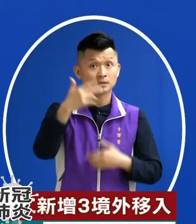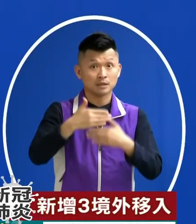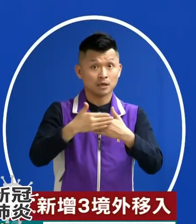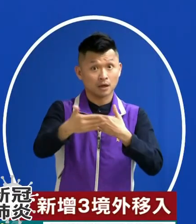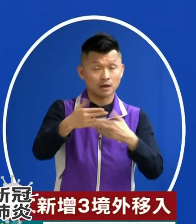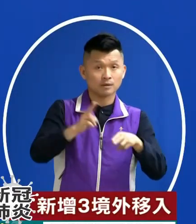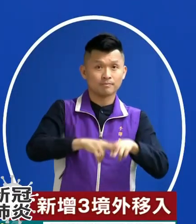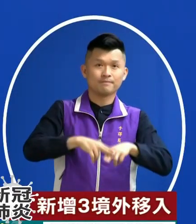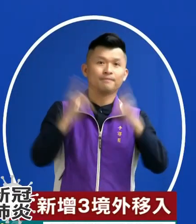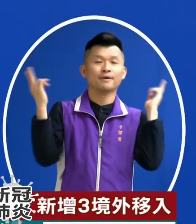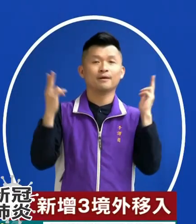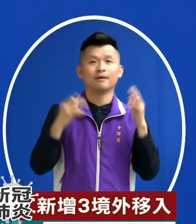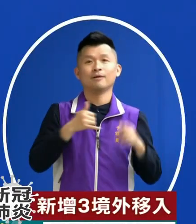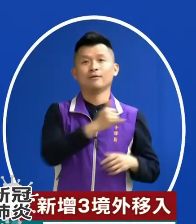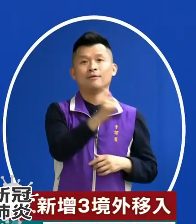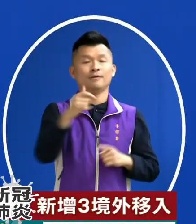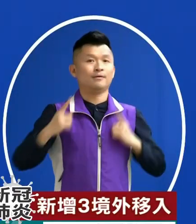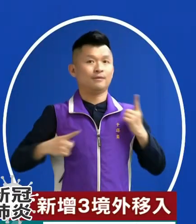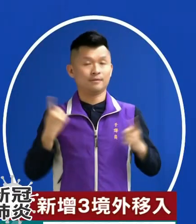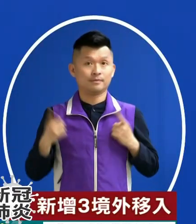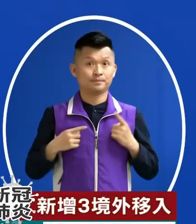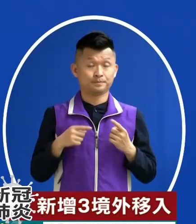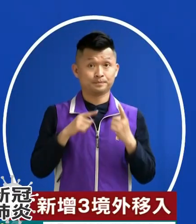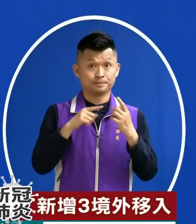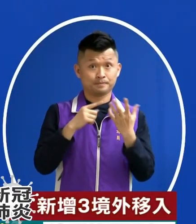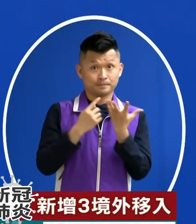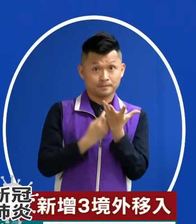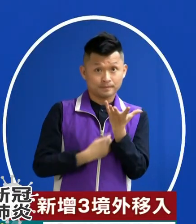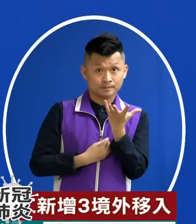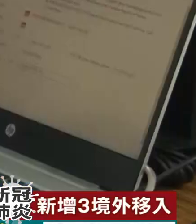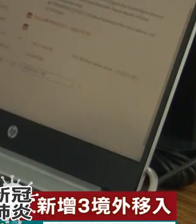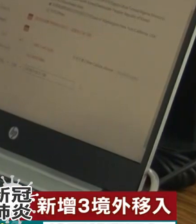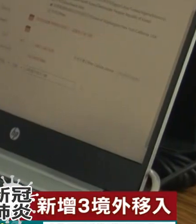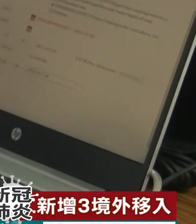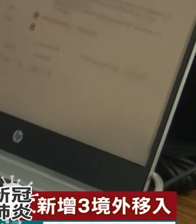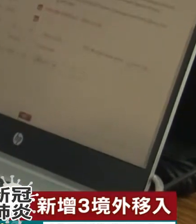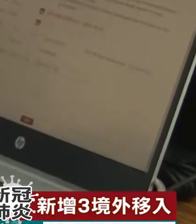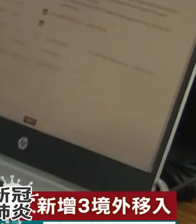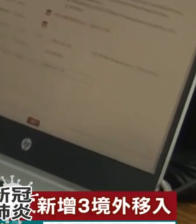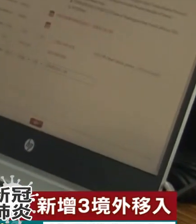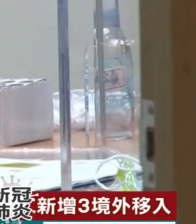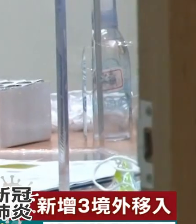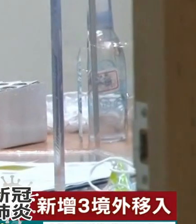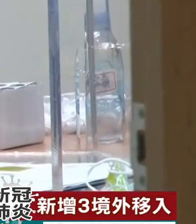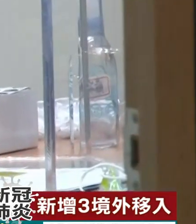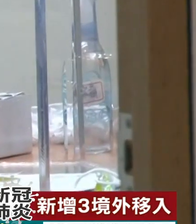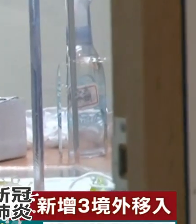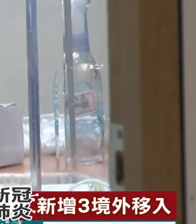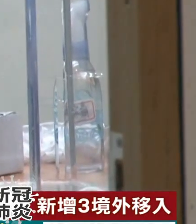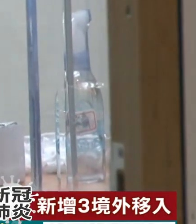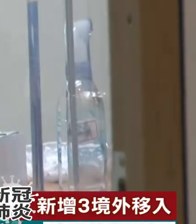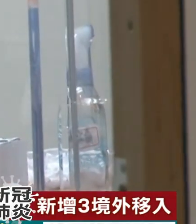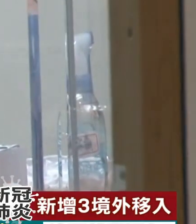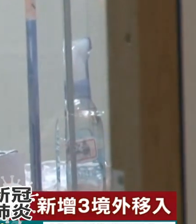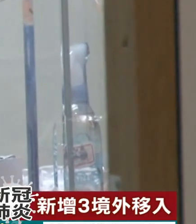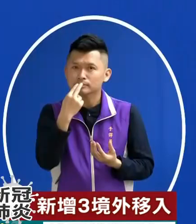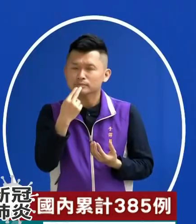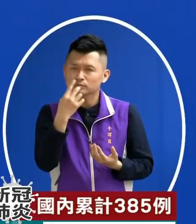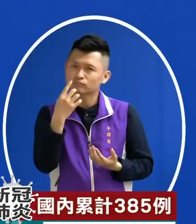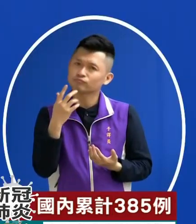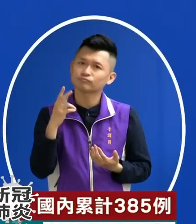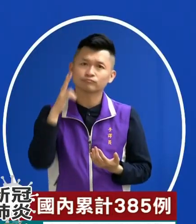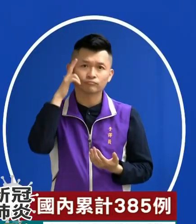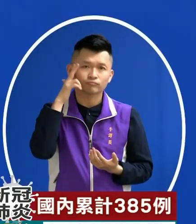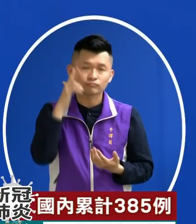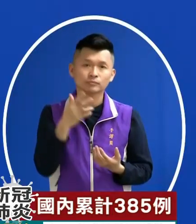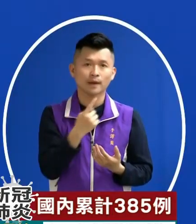解。37位解隔离的个案里面，有11位有味嗅觉、嗅味觉的这个丧失，比